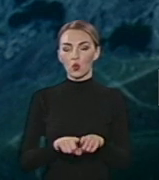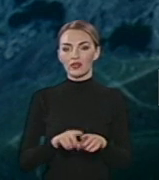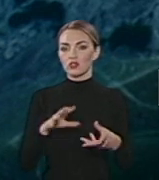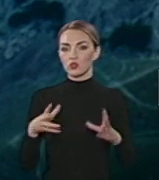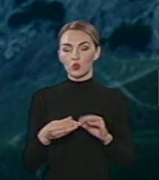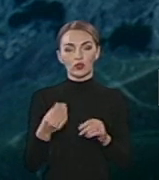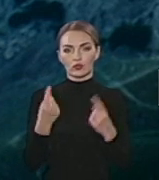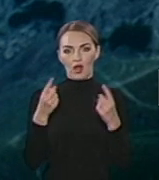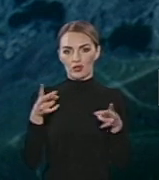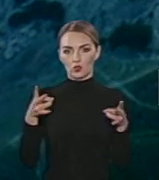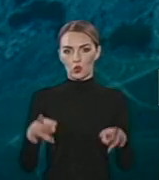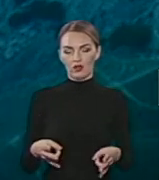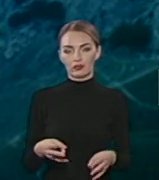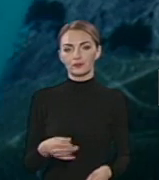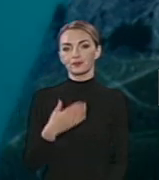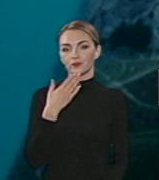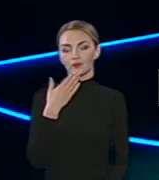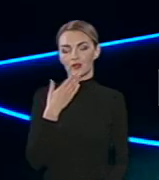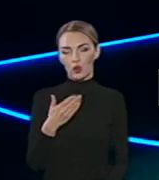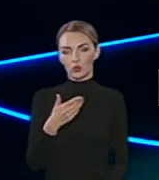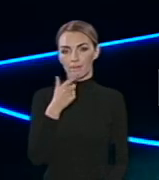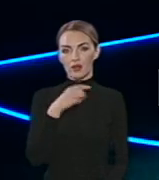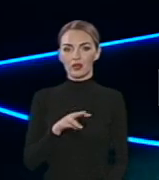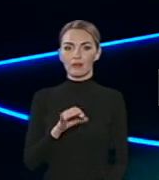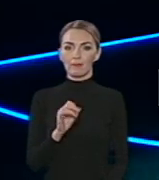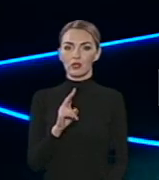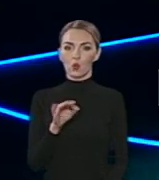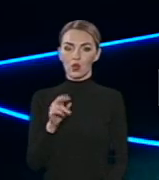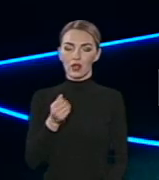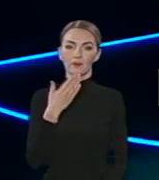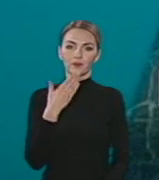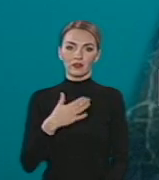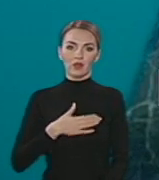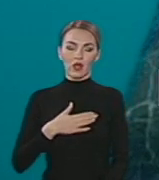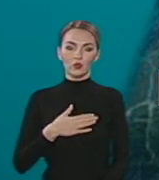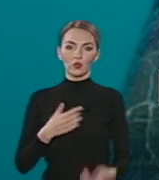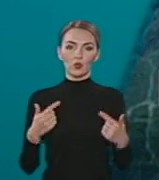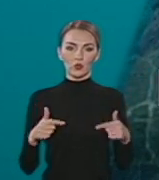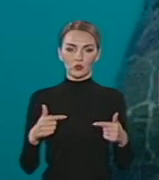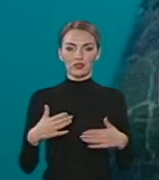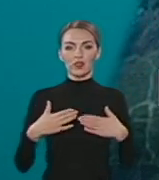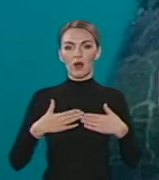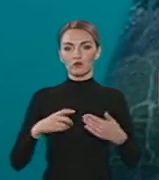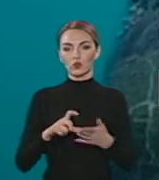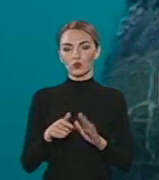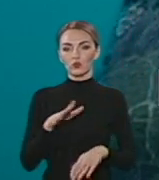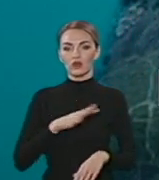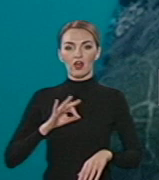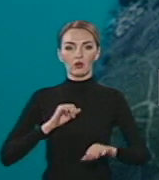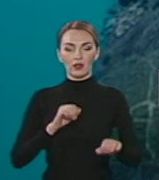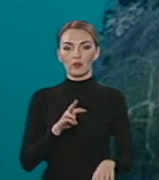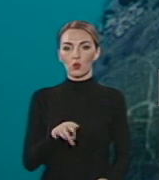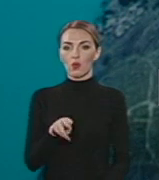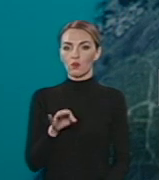является катастрофой. Дякую. Дякую, пане Микола. Ну що ж, подякуємо нашому гості. З нами в студії був адвокат